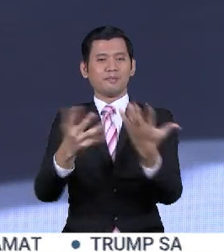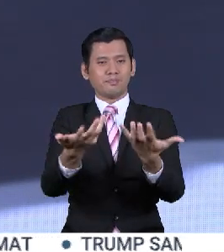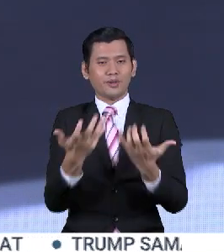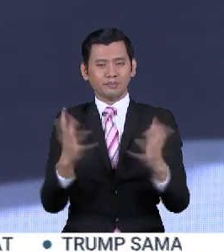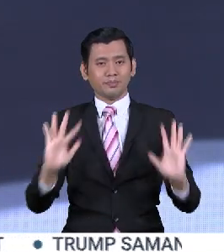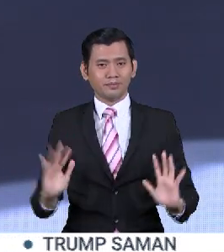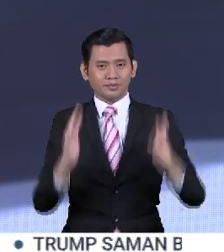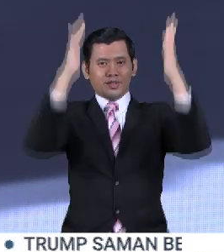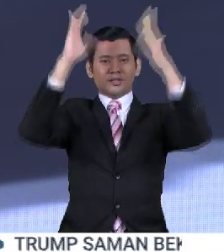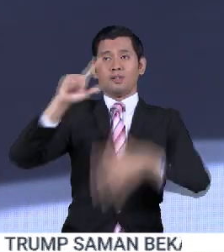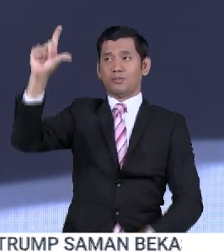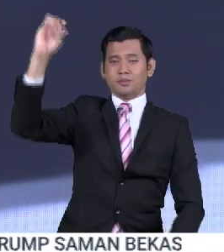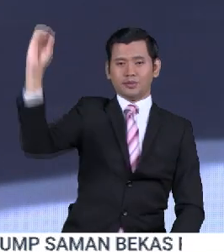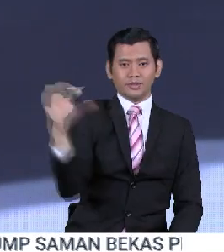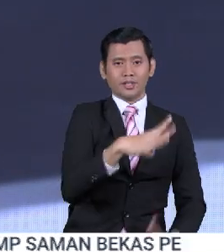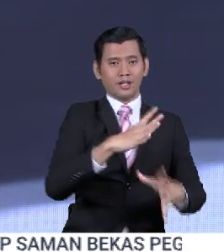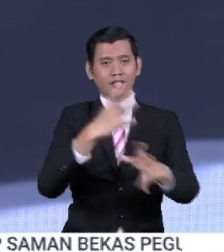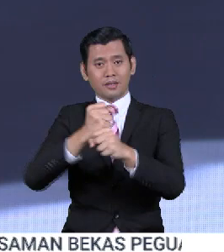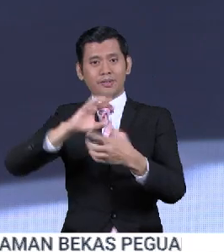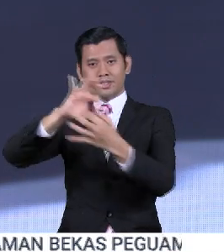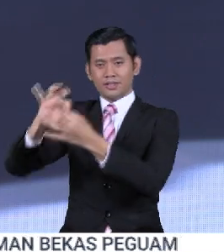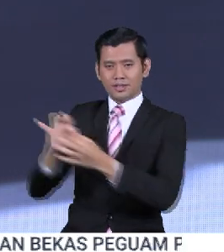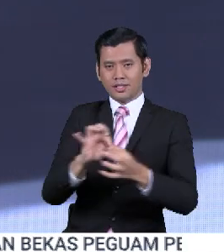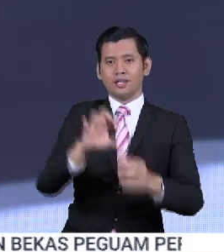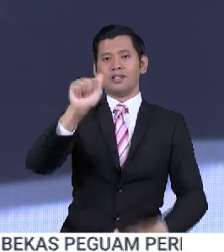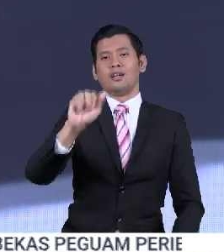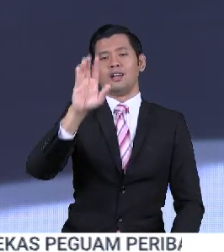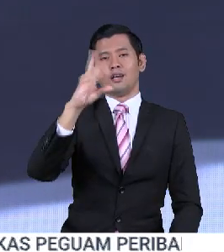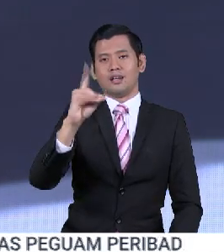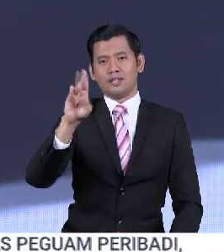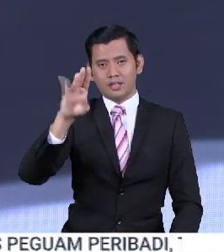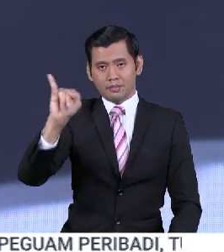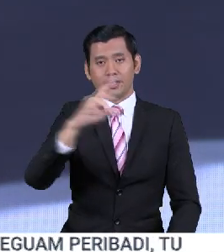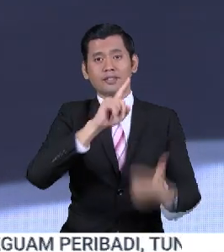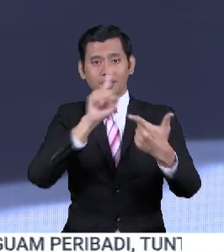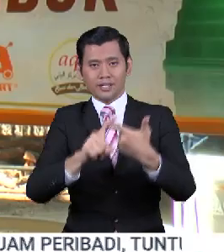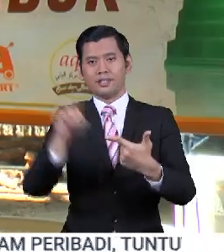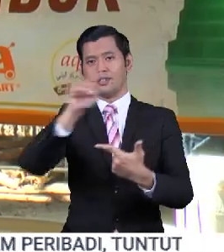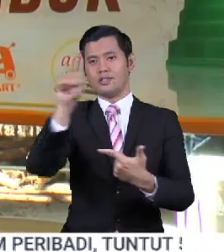itu turut mendapat kerjasama Adabi Consumer Industri Sdn Bhd dan Zoo Negara.